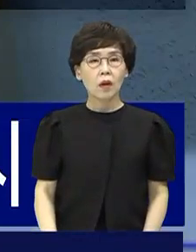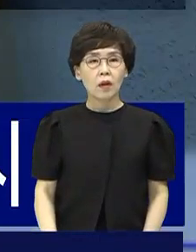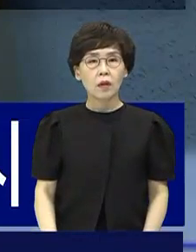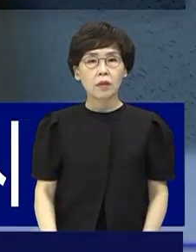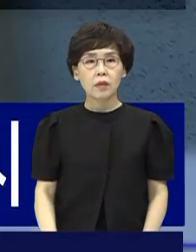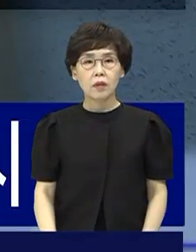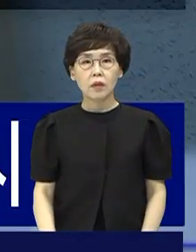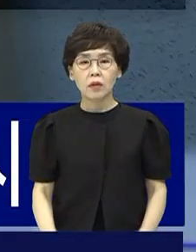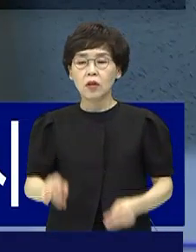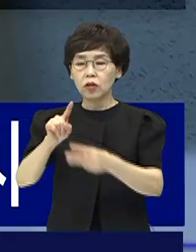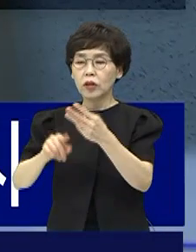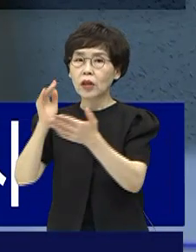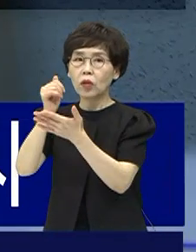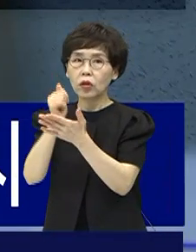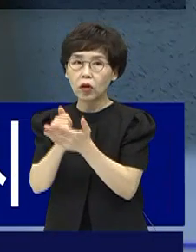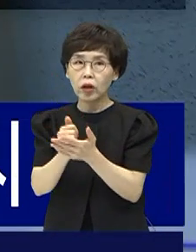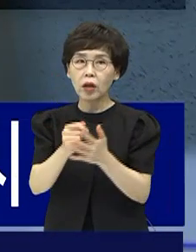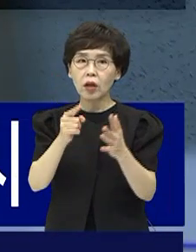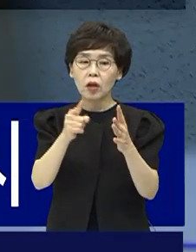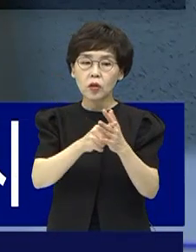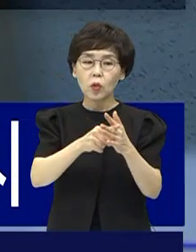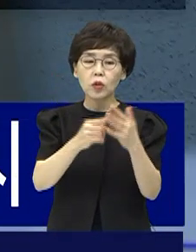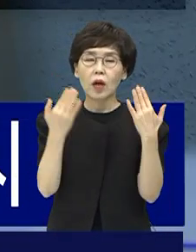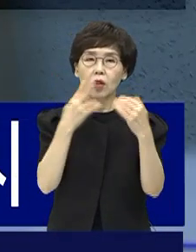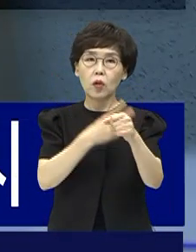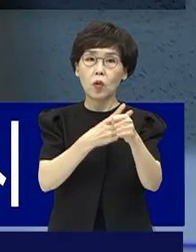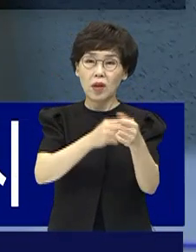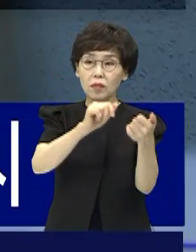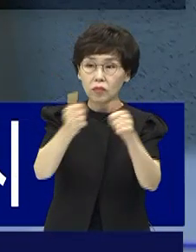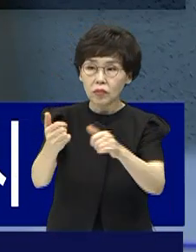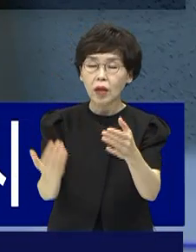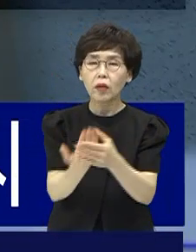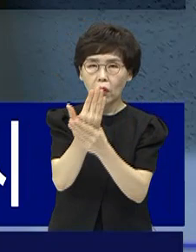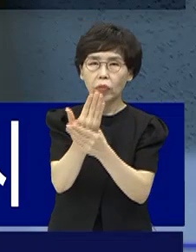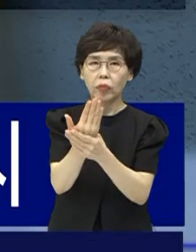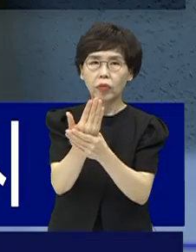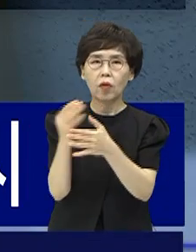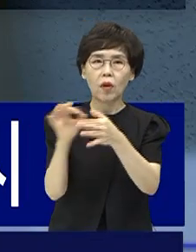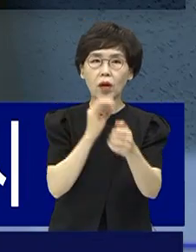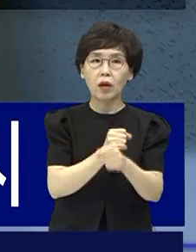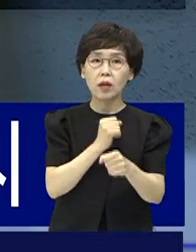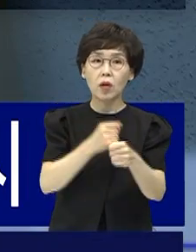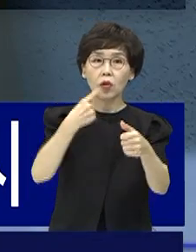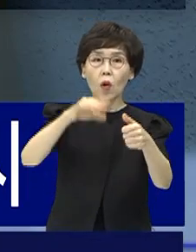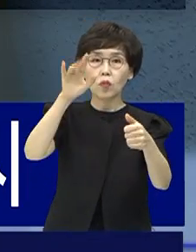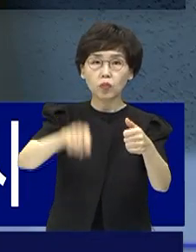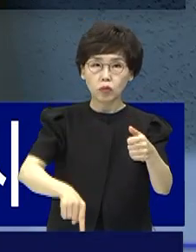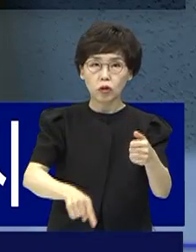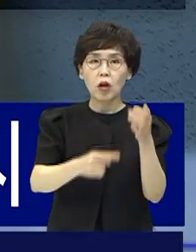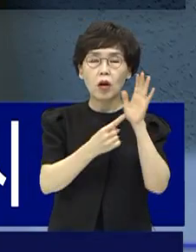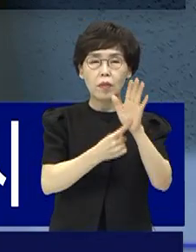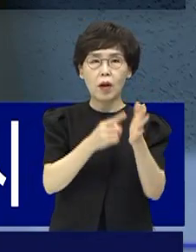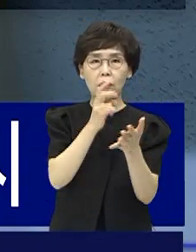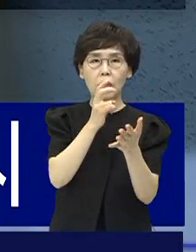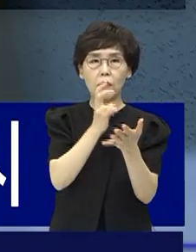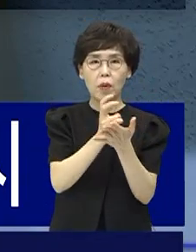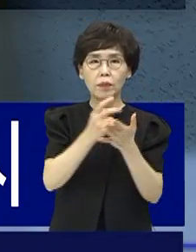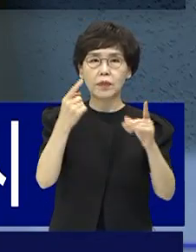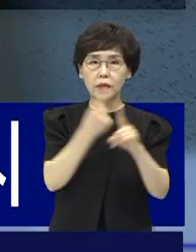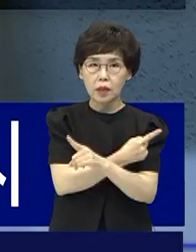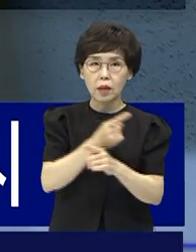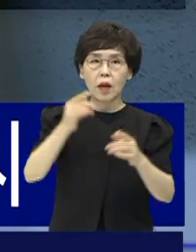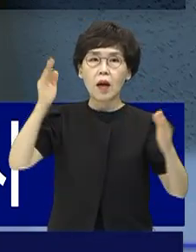네, 다음 소식입니다. 윤석열 대통령이 초등교사 사망 사건과 관련해 교육부 고시 제정과 학생 인권조례